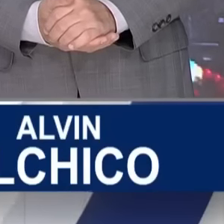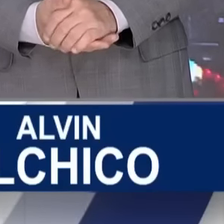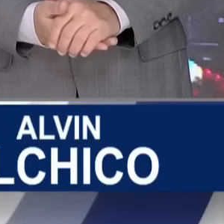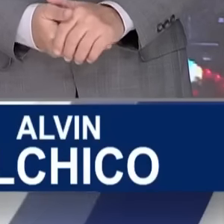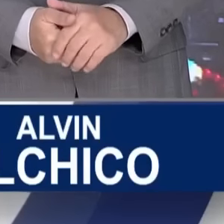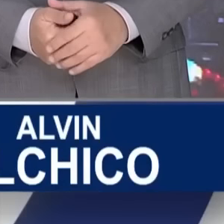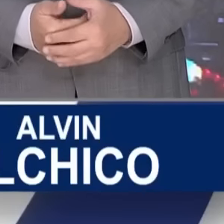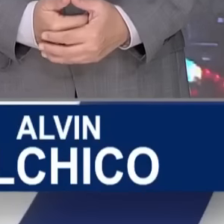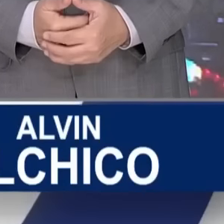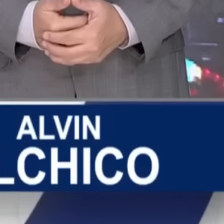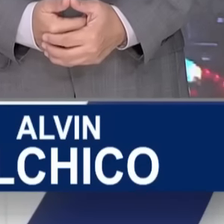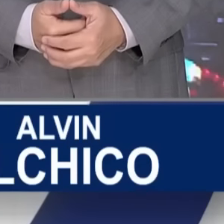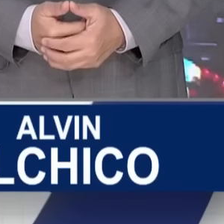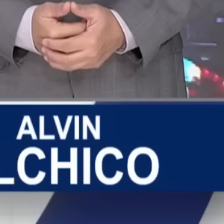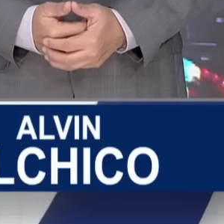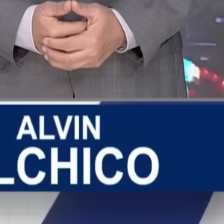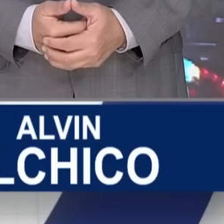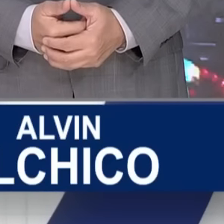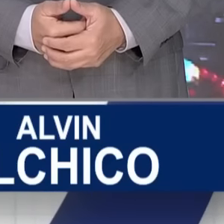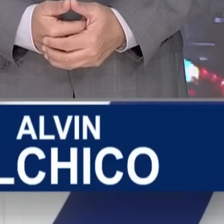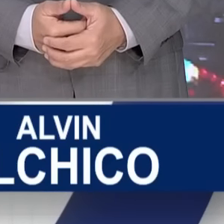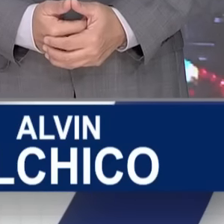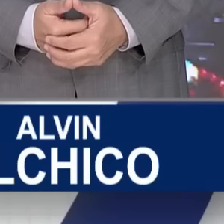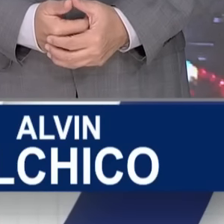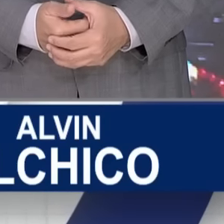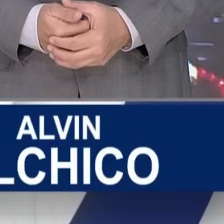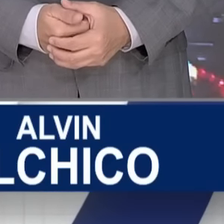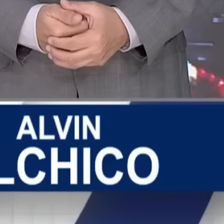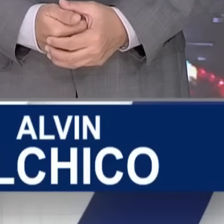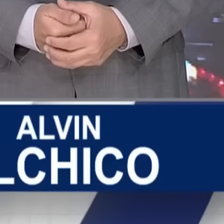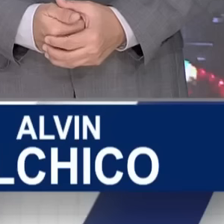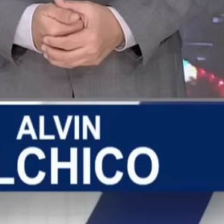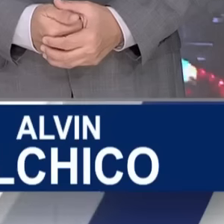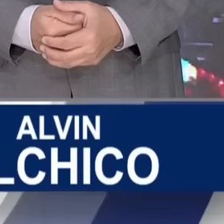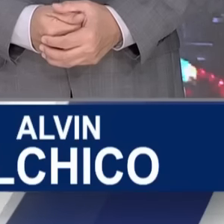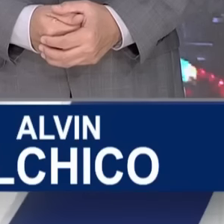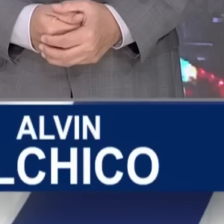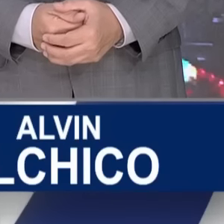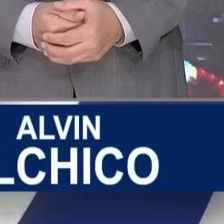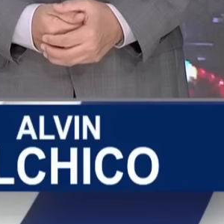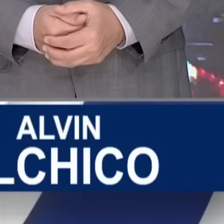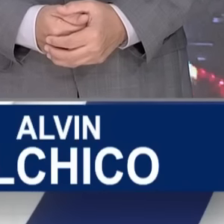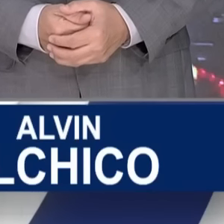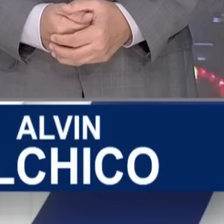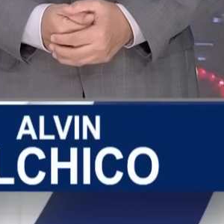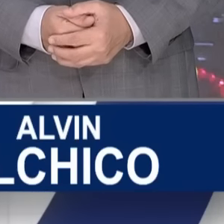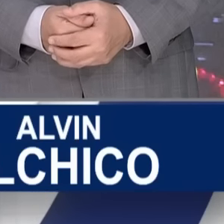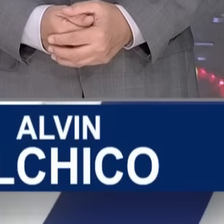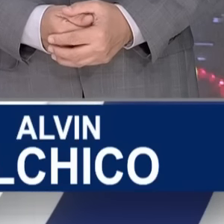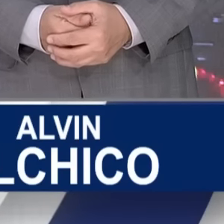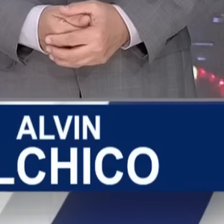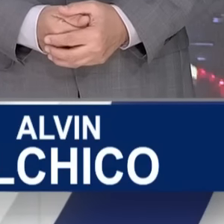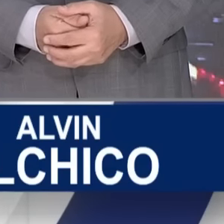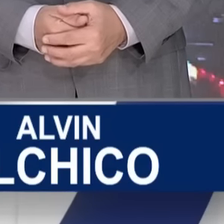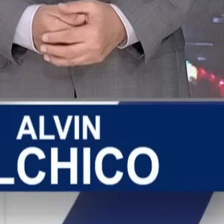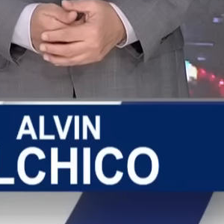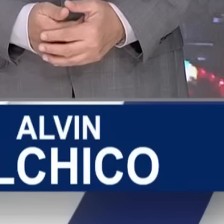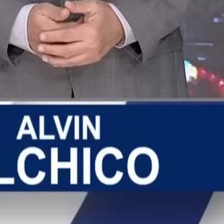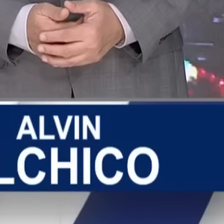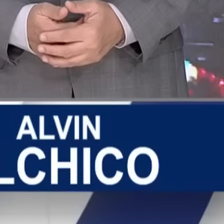Magandang gabi, bayan! Simulan natin ng balitaan sa pagkakaresto kay dating Bambantang Lakmer Alice